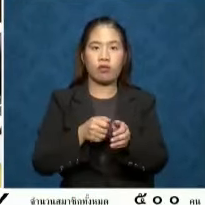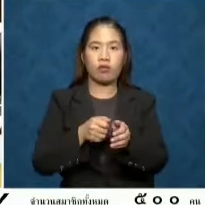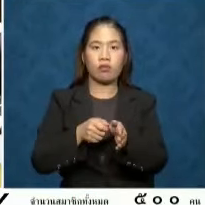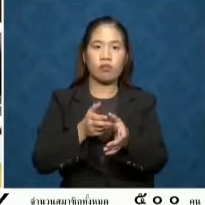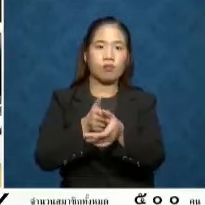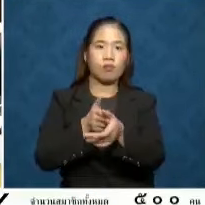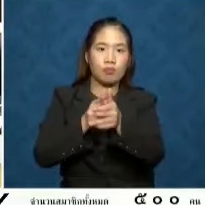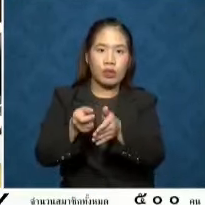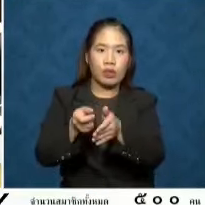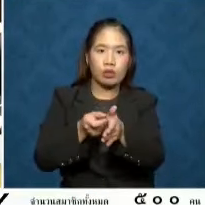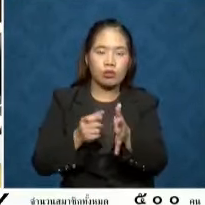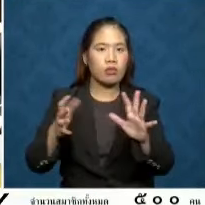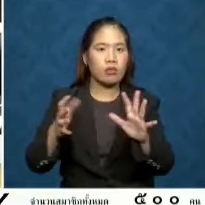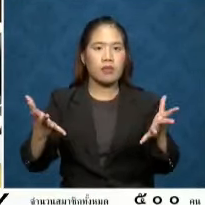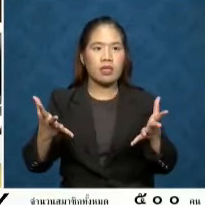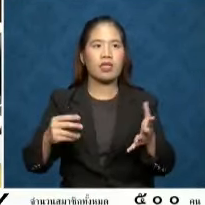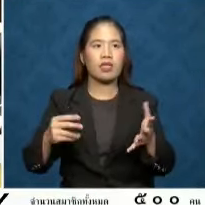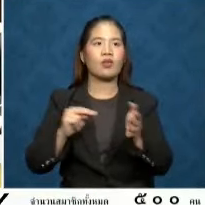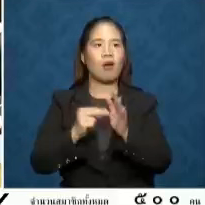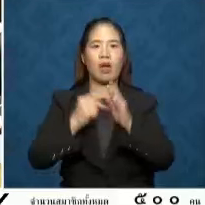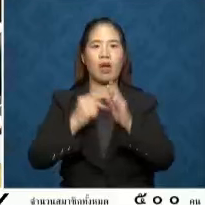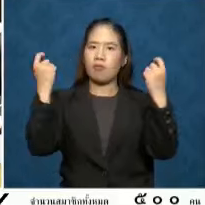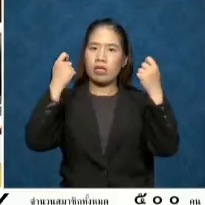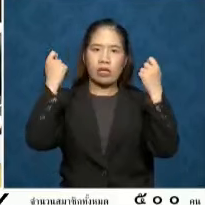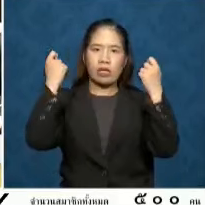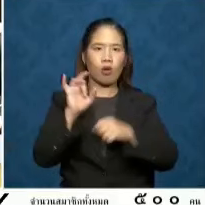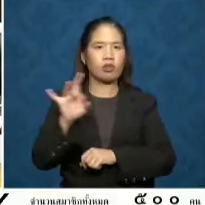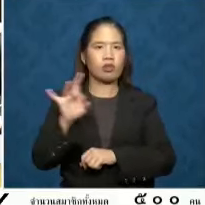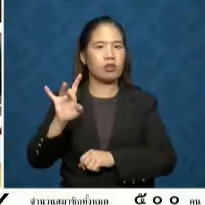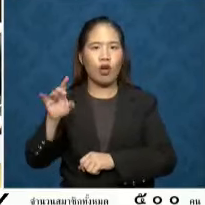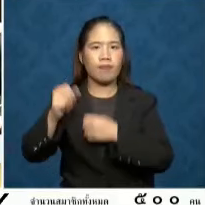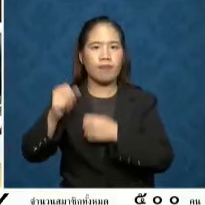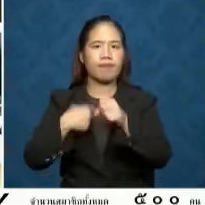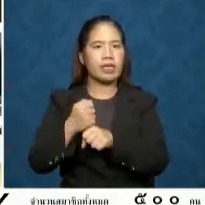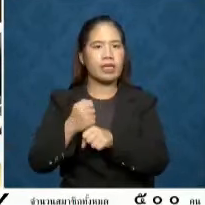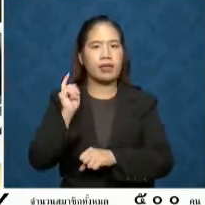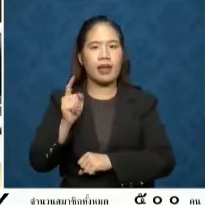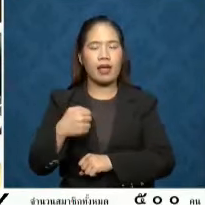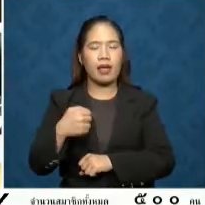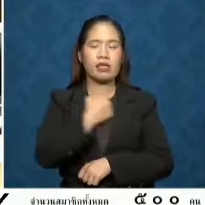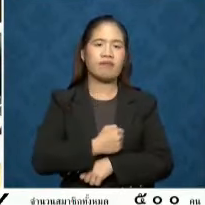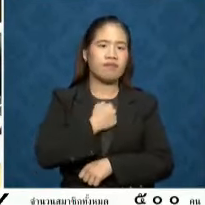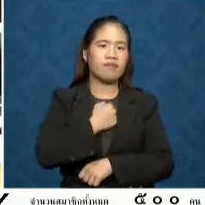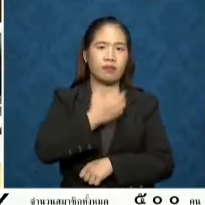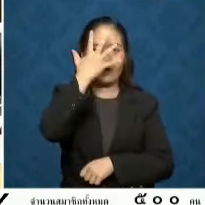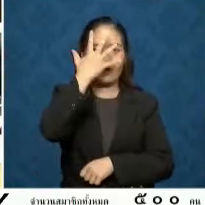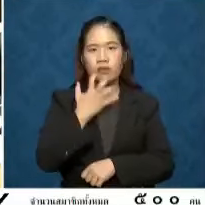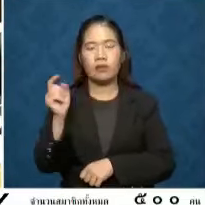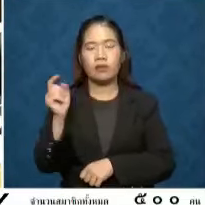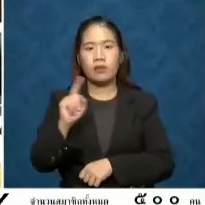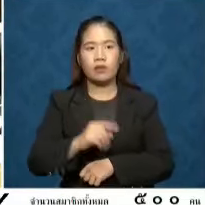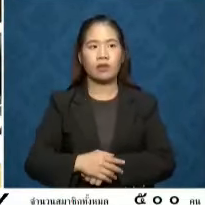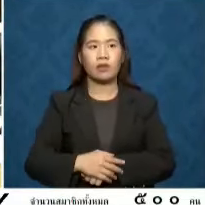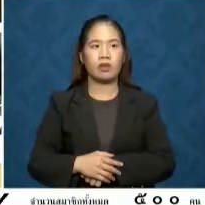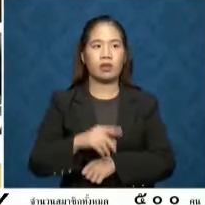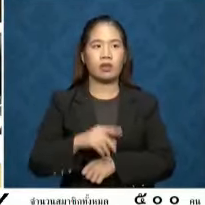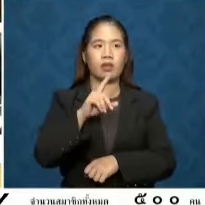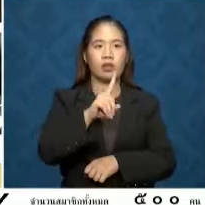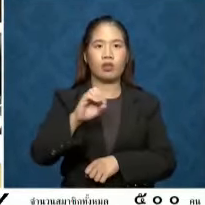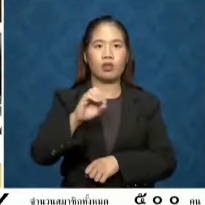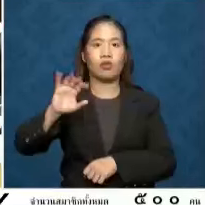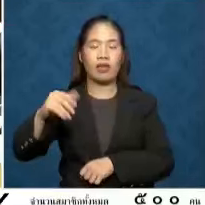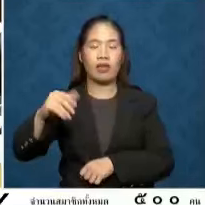นี่ไปงานเสด็จเตี่ยอย่างเดียวเลยเพียวๆที่มันน่าเศร้าก็คือ105ชีวิตที่เตรียมชุดข